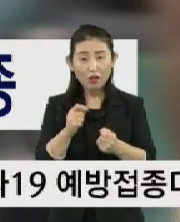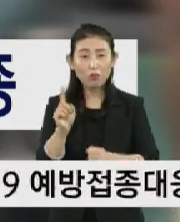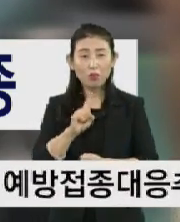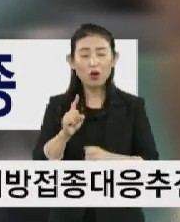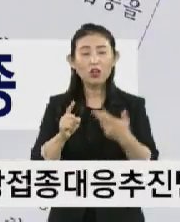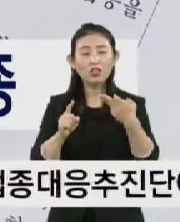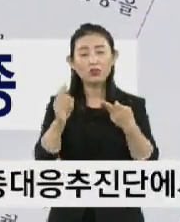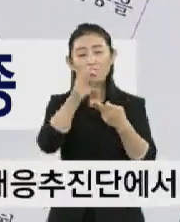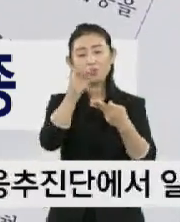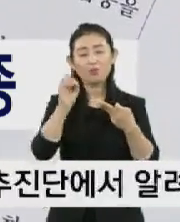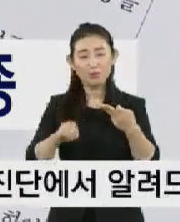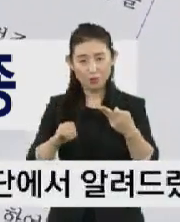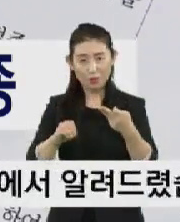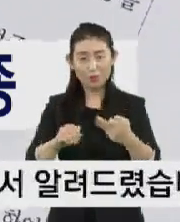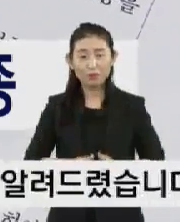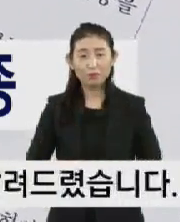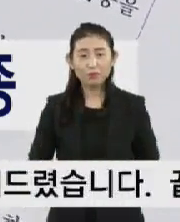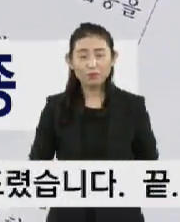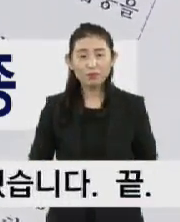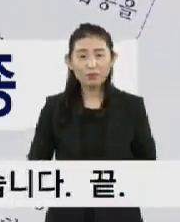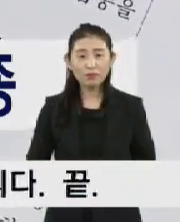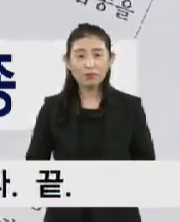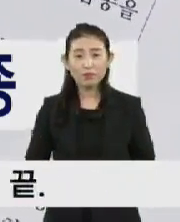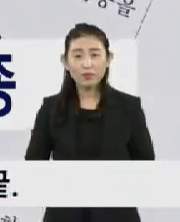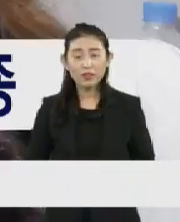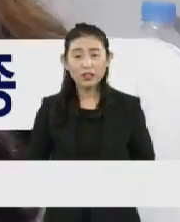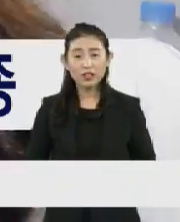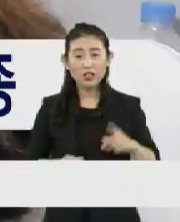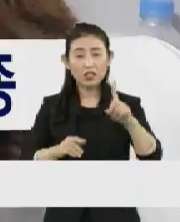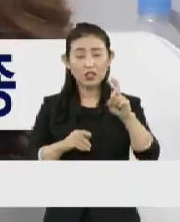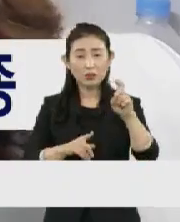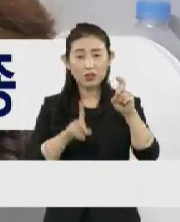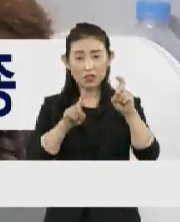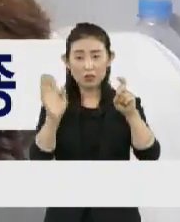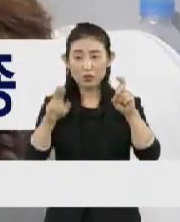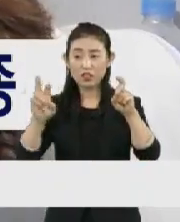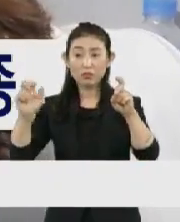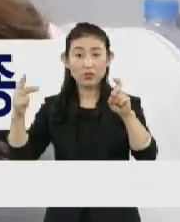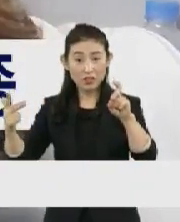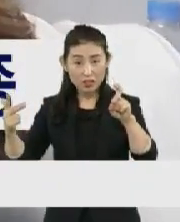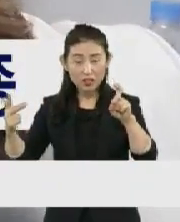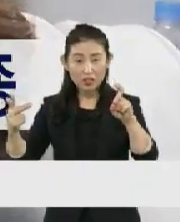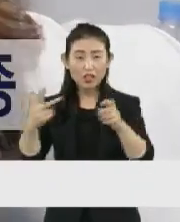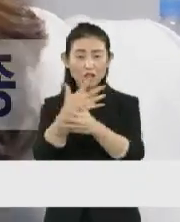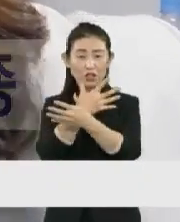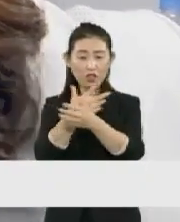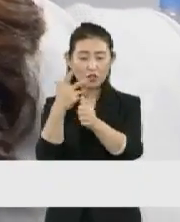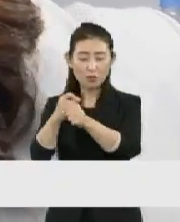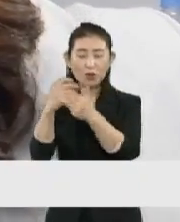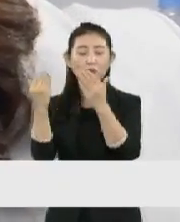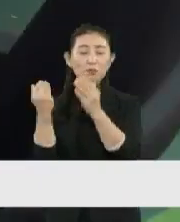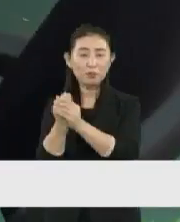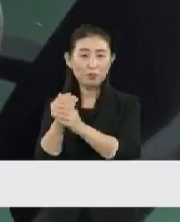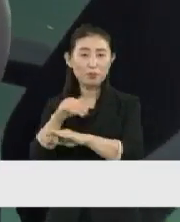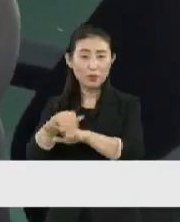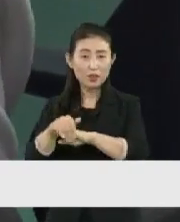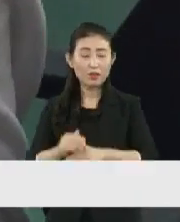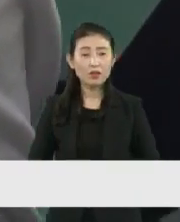동안 13%가 예약을 완료한 상태로 다음 달 1일부터 27일까지 접종을 완료한다는